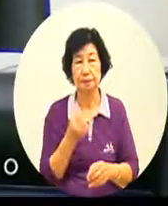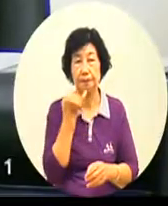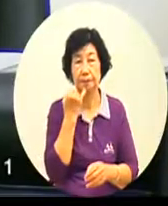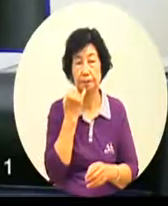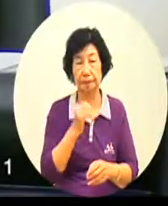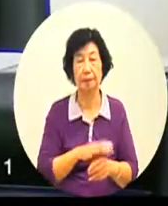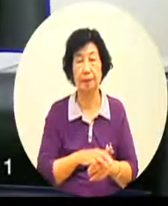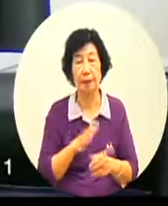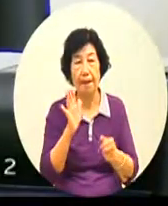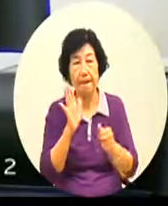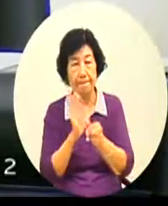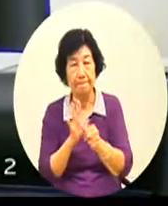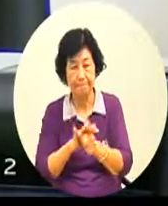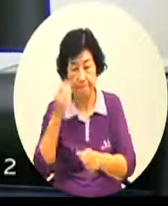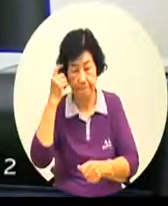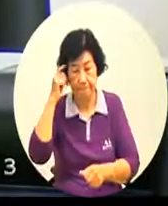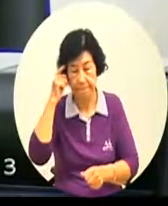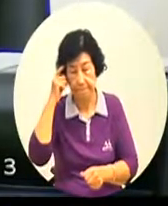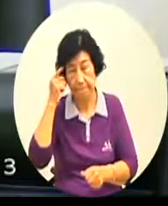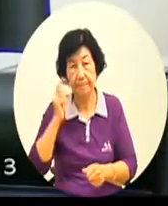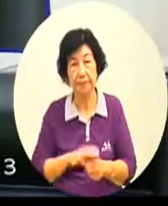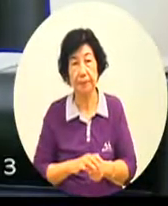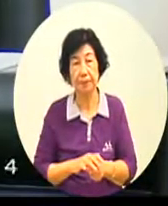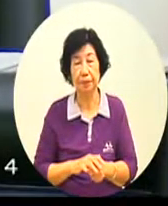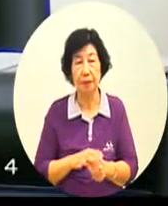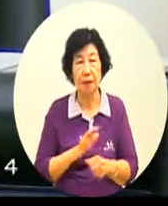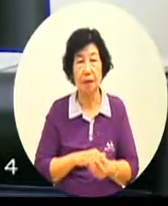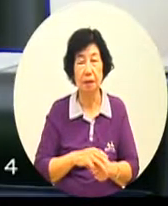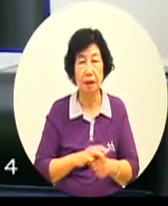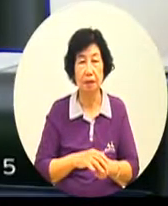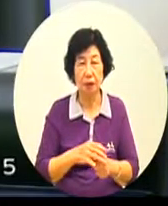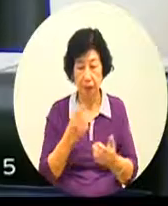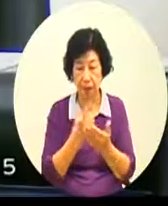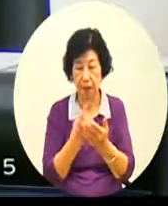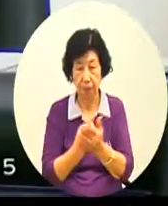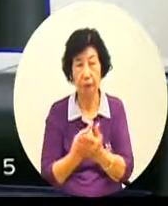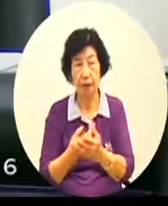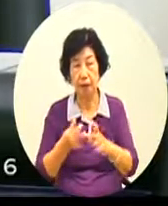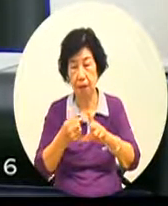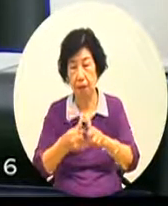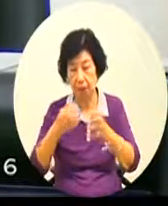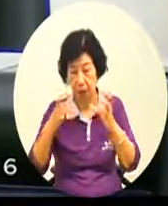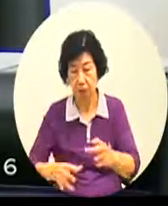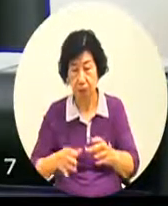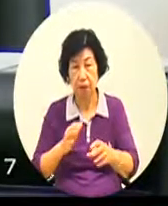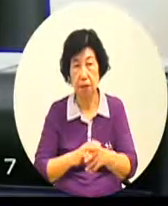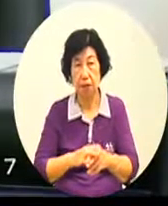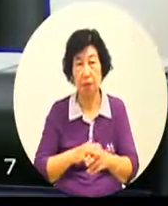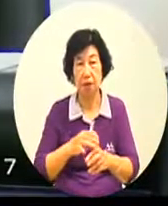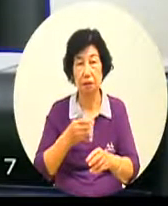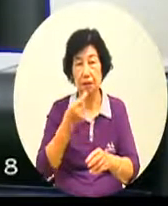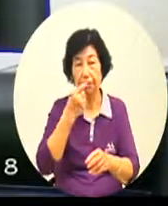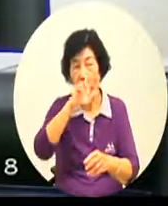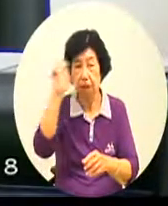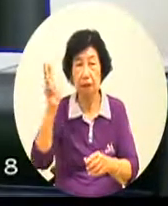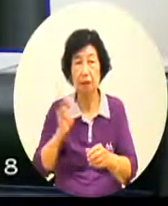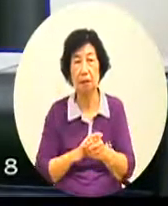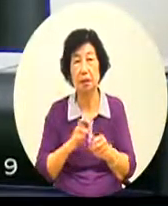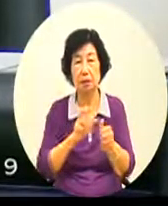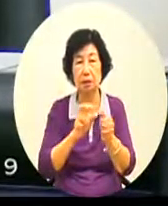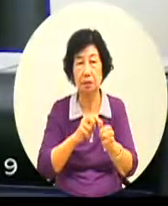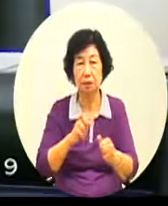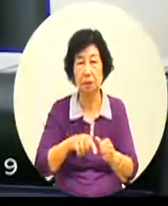筋要不然我怕你说要一区先一个日照或日托，连这个基本的门槛都达不到的话，那在